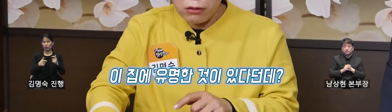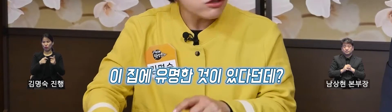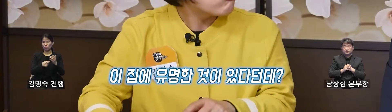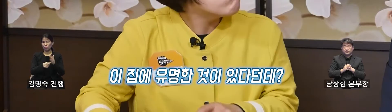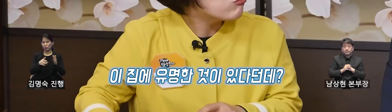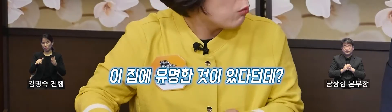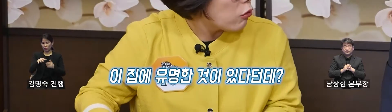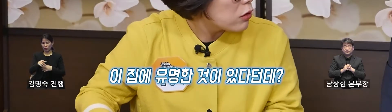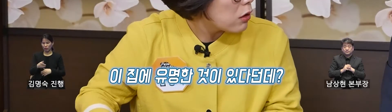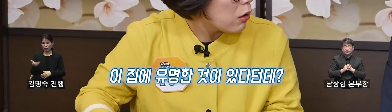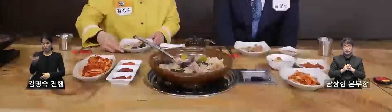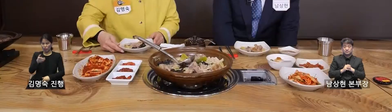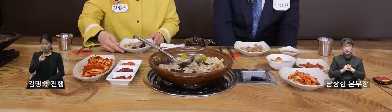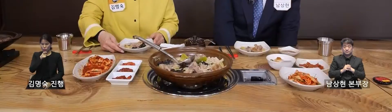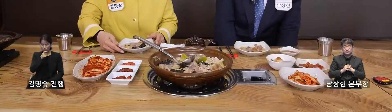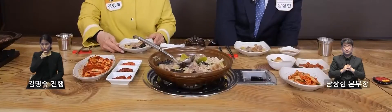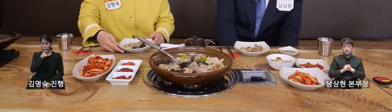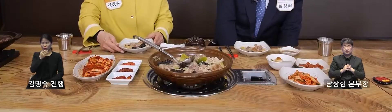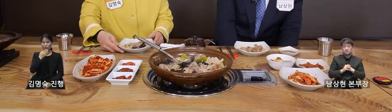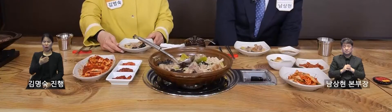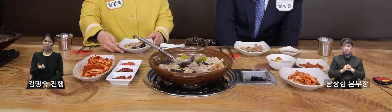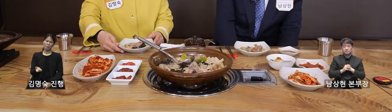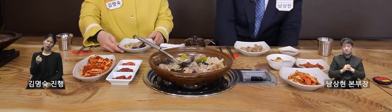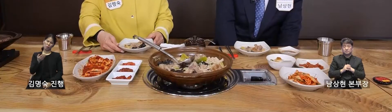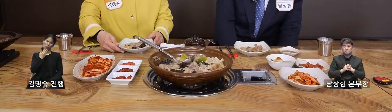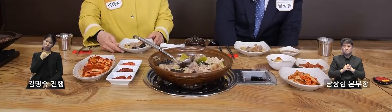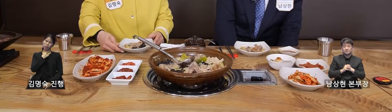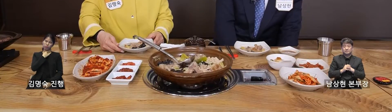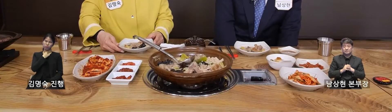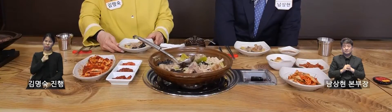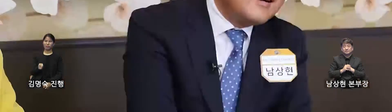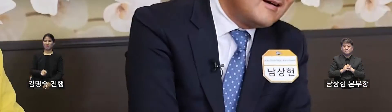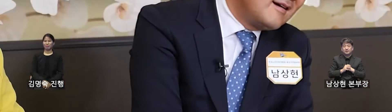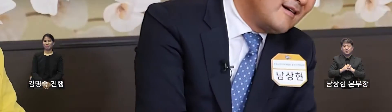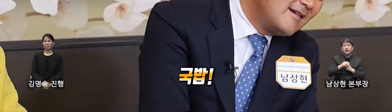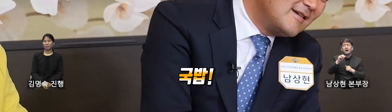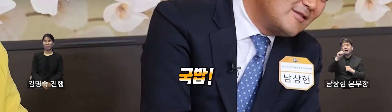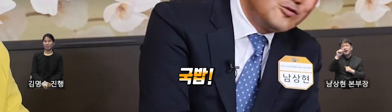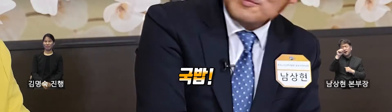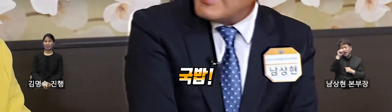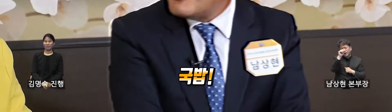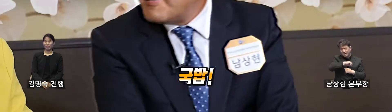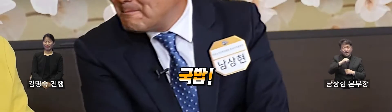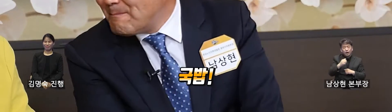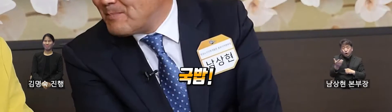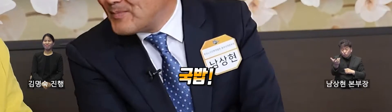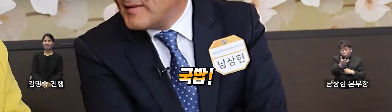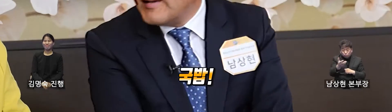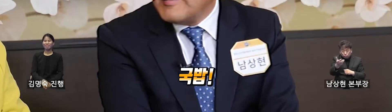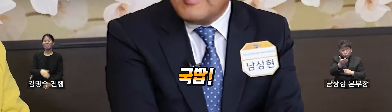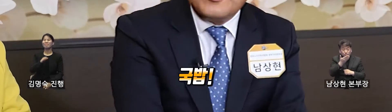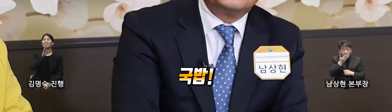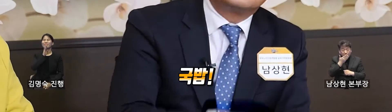있어서 자꾸 이 국물을 먹으니까요. 빨리 그게 먹어보고 싶어요. 아, 네. 국밥? 네.